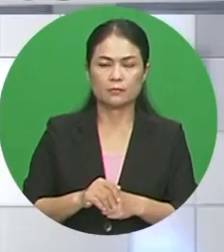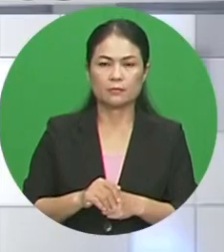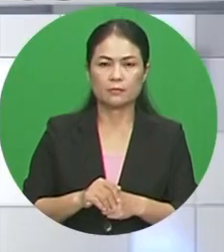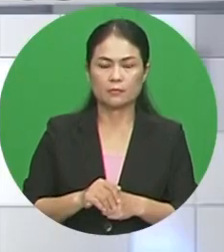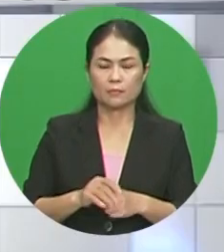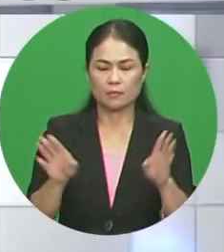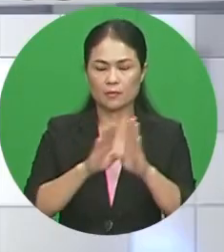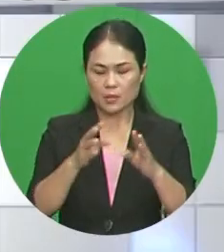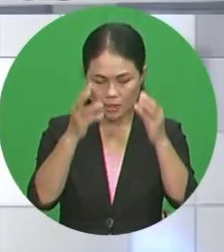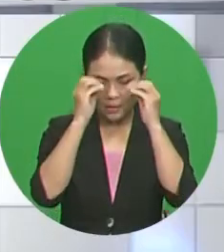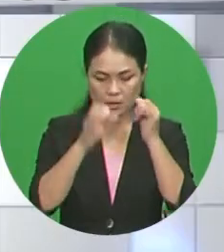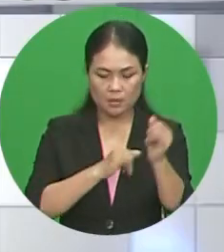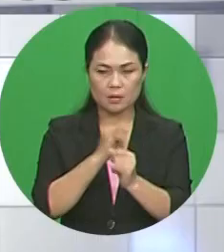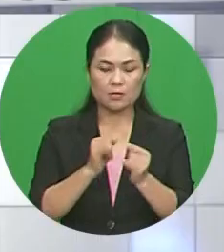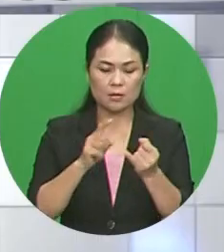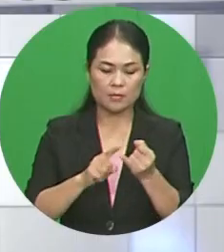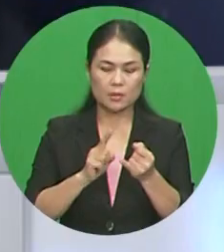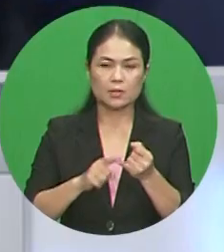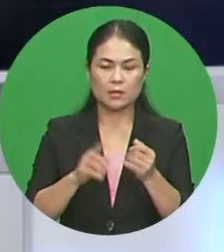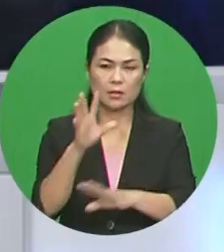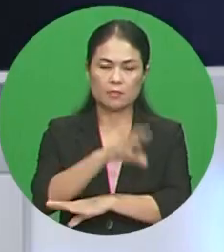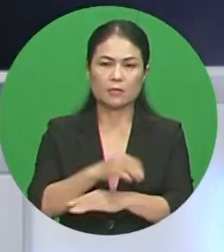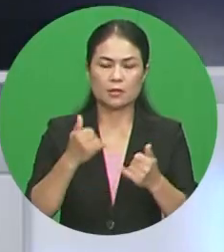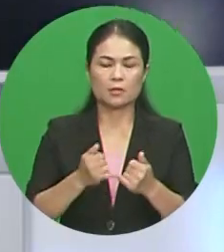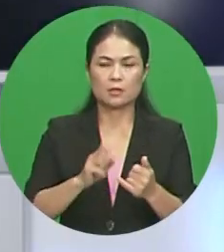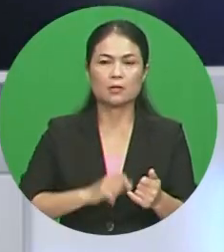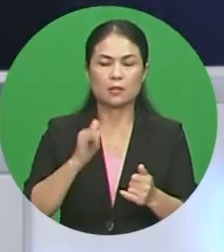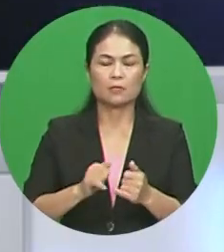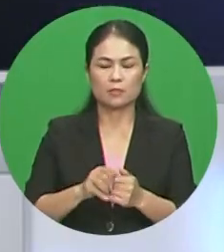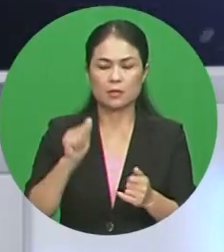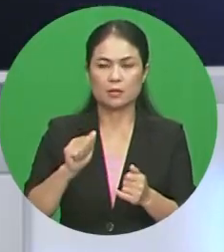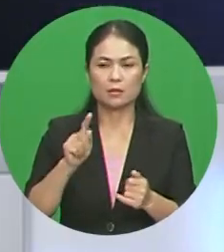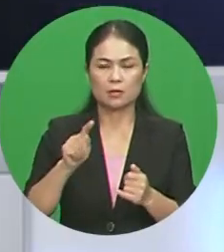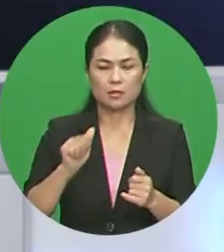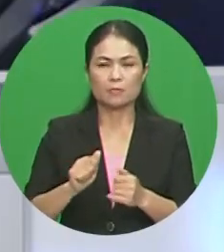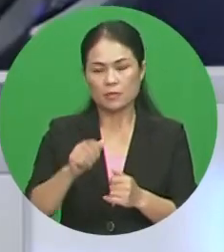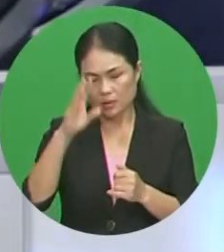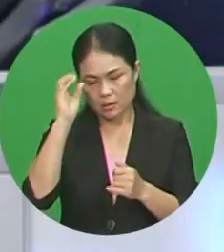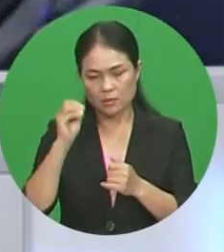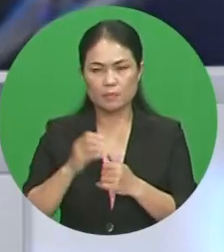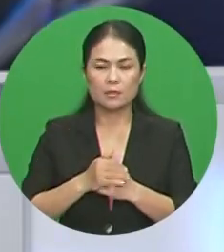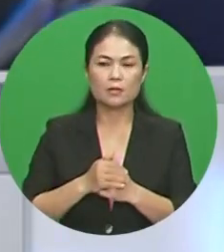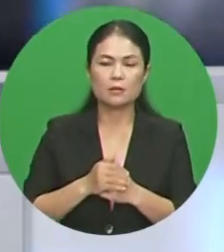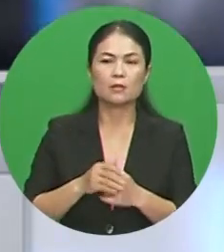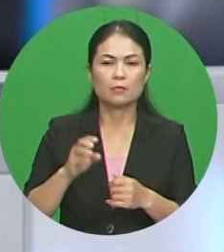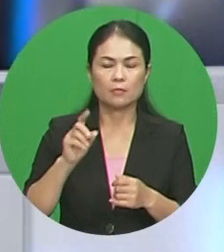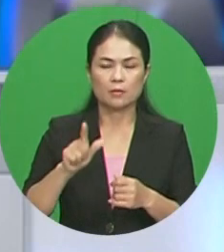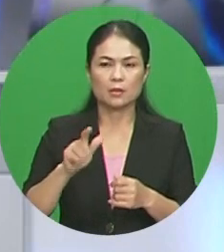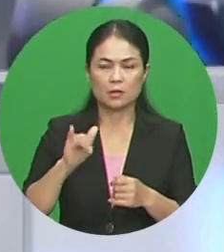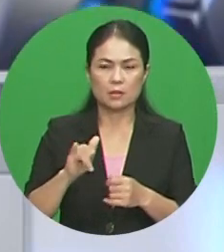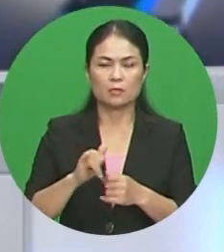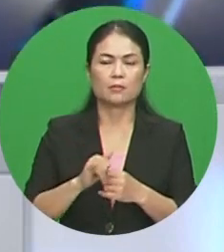ជាបទបញ្ចប់ព័ត៌មានអន្តរជាតិចុងក្រោយនៅយប់នេះគឺអ្នករស់នៅអត្លង់តាម្នាក់គឺលោកអាសឡាណេលី